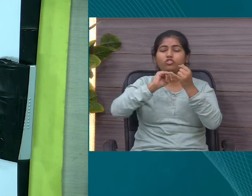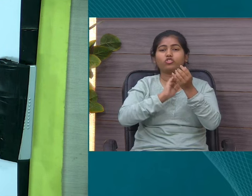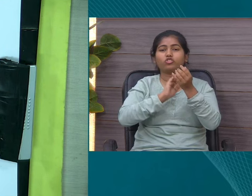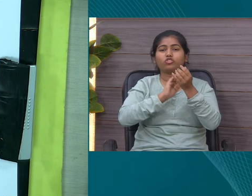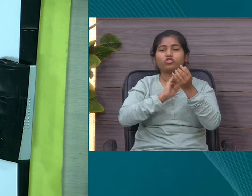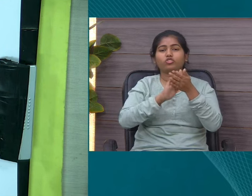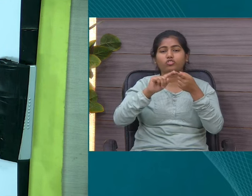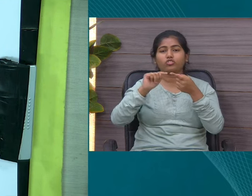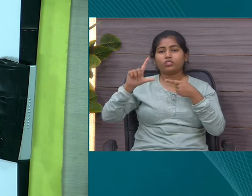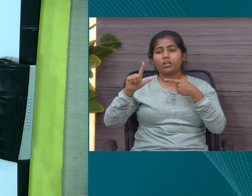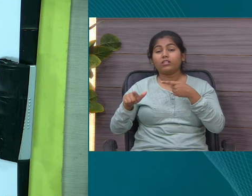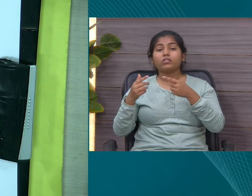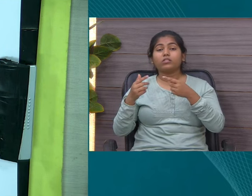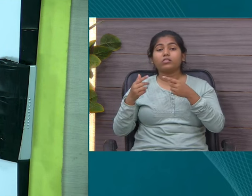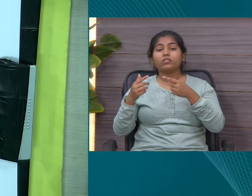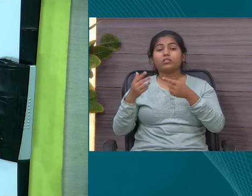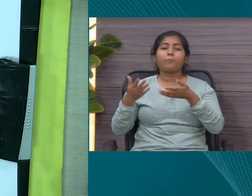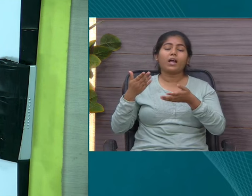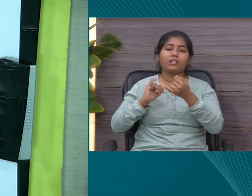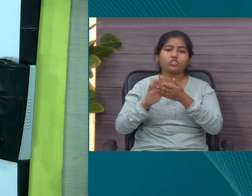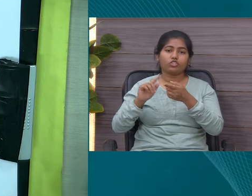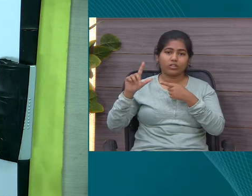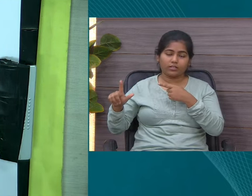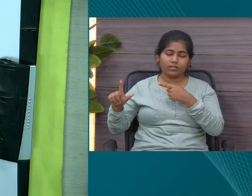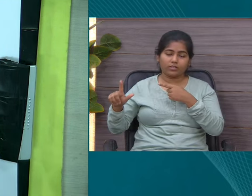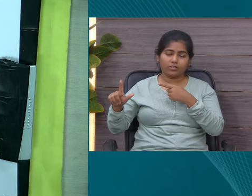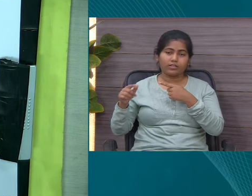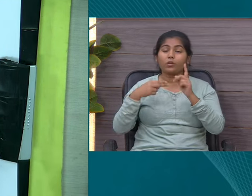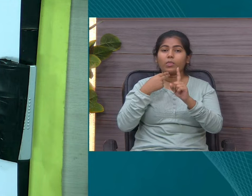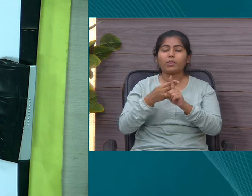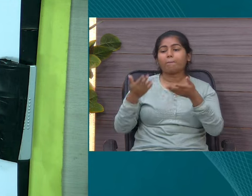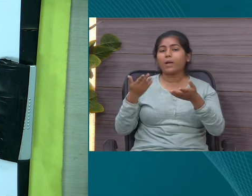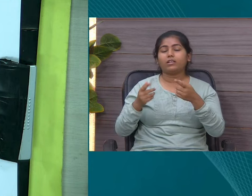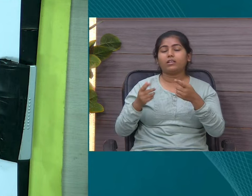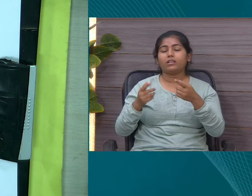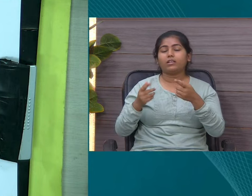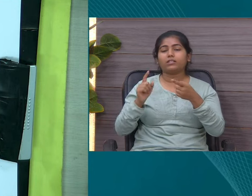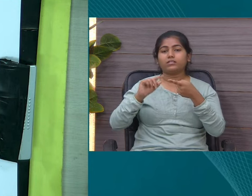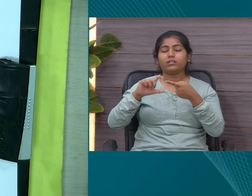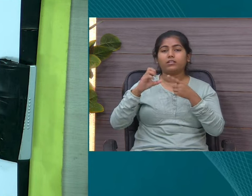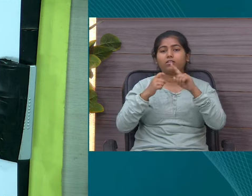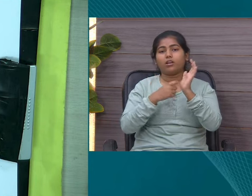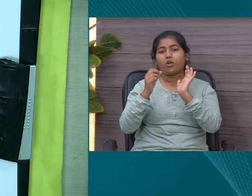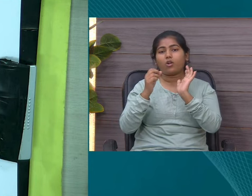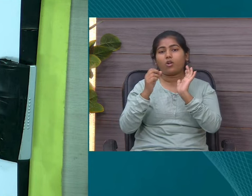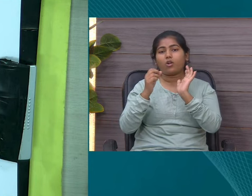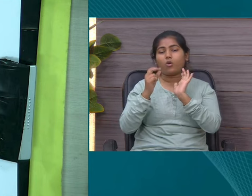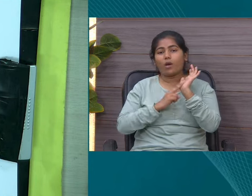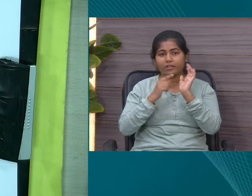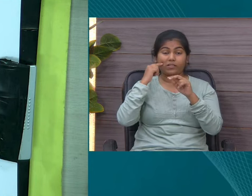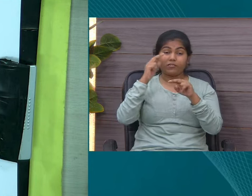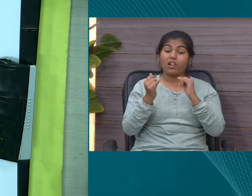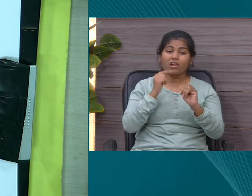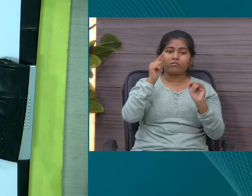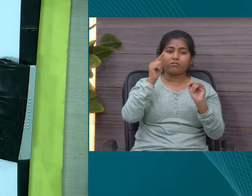9th में पढ़ा हुआ है. और इसमें जो इलेक्ट्रॉन्स होते हैं वो कहलाते हैं वैलेंस इलेक्ट्रॉन्स. अब जितने वैलेंस इलेक्ट्रॉन्स हैं, यानी आखिरी